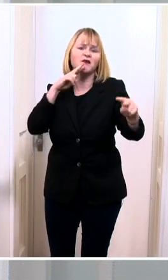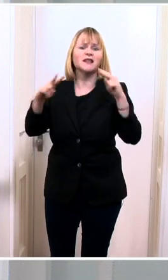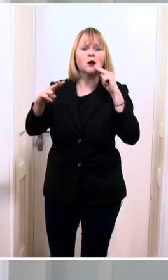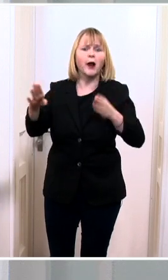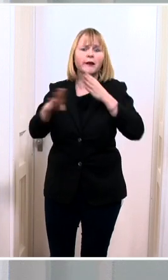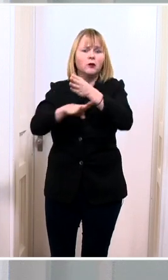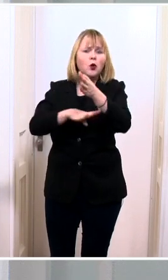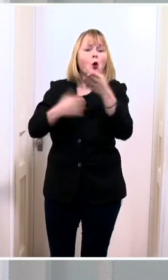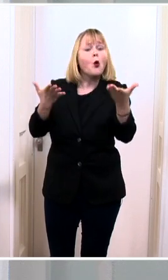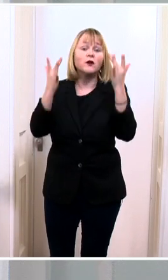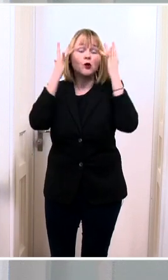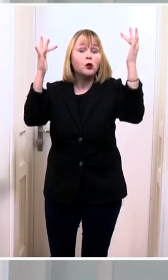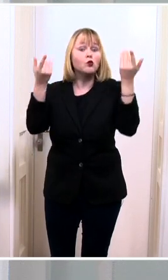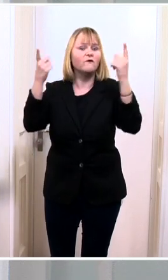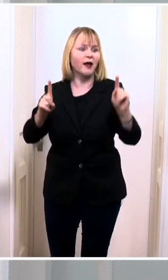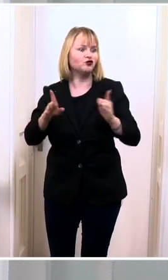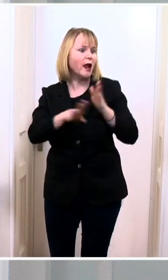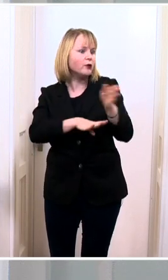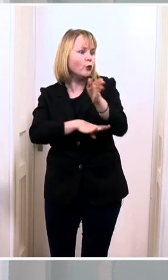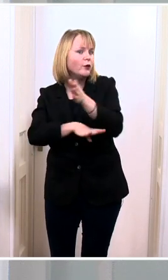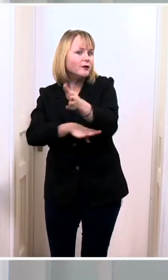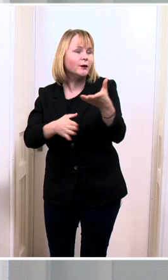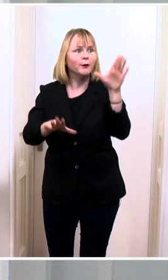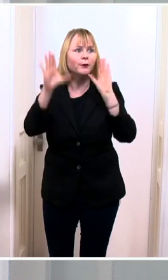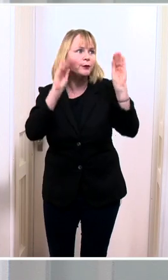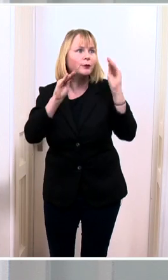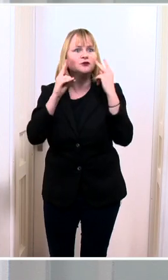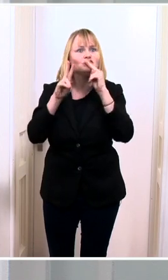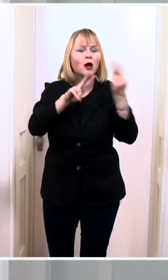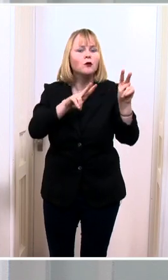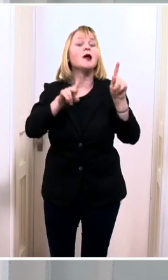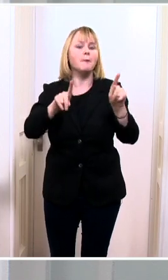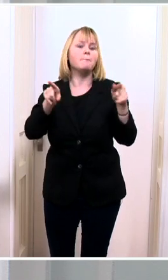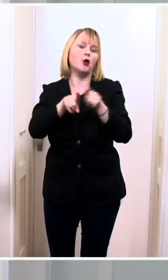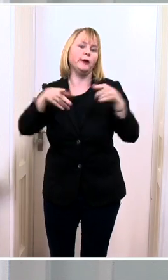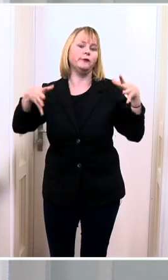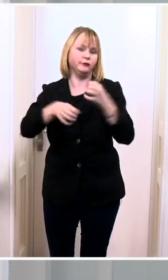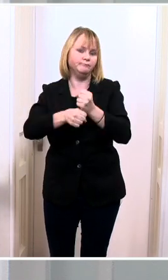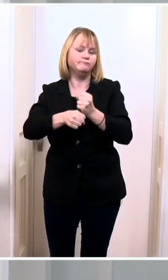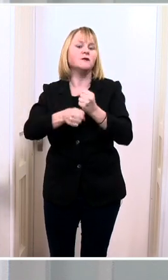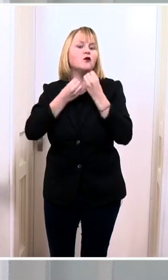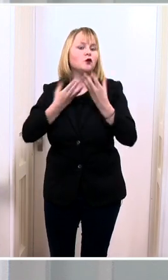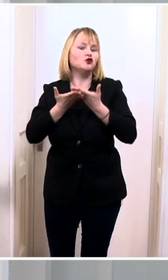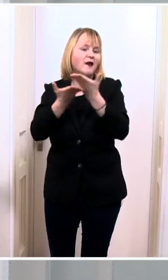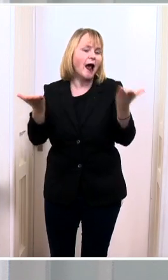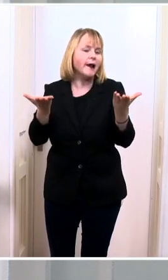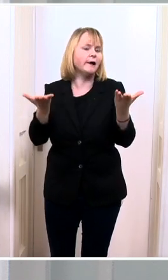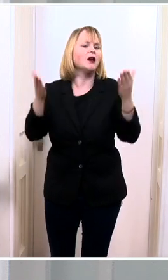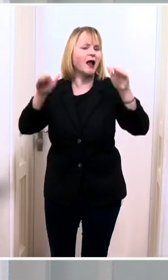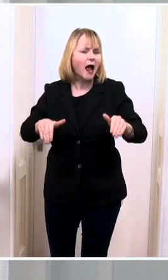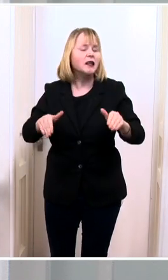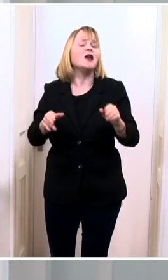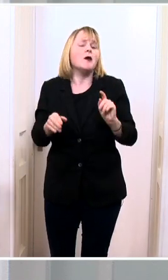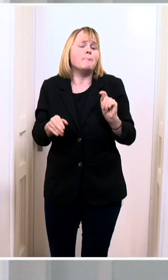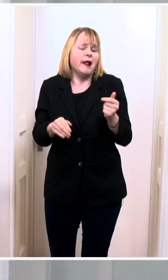andere Kulturveranstaltung zu besuchen. Kurzum, ich wünsche uns allen, dass wir möglichst bald wieder ein